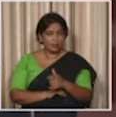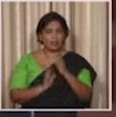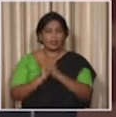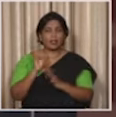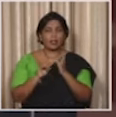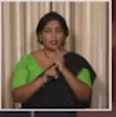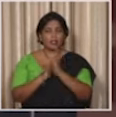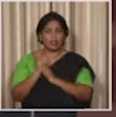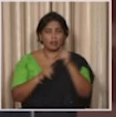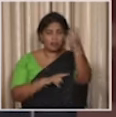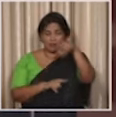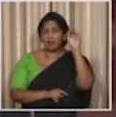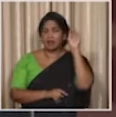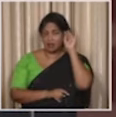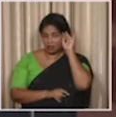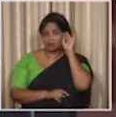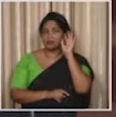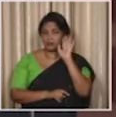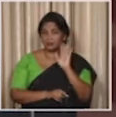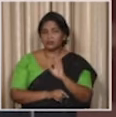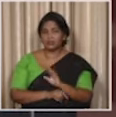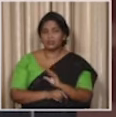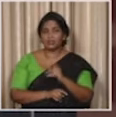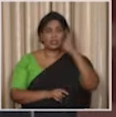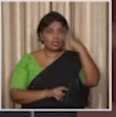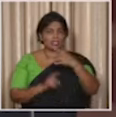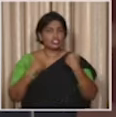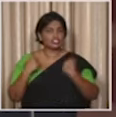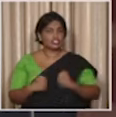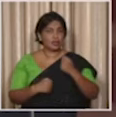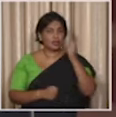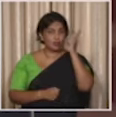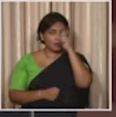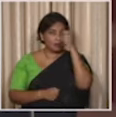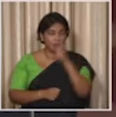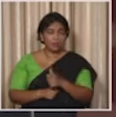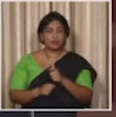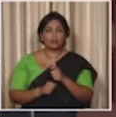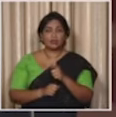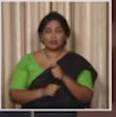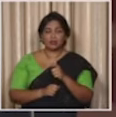මන්ත්‍රීවරු කරුණාකරලා මේක අහගෙන ඉන්න. හත් නියෝජ්‍ය අධිපතිගේ පඩිය ලක්ෂ 7 ඉඳලා